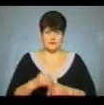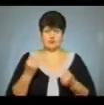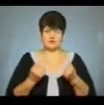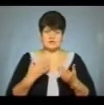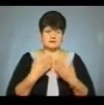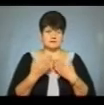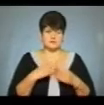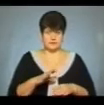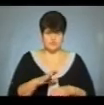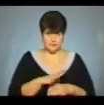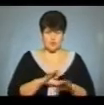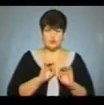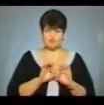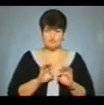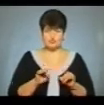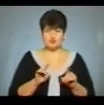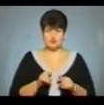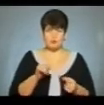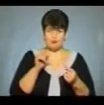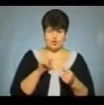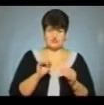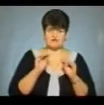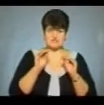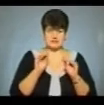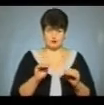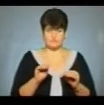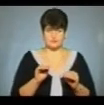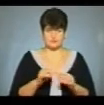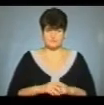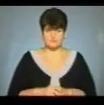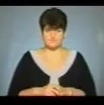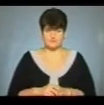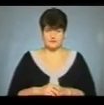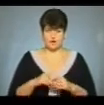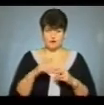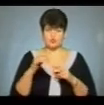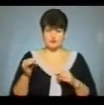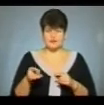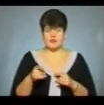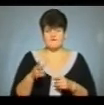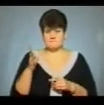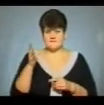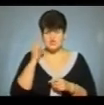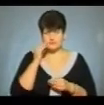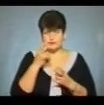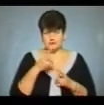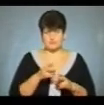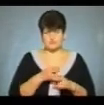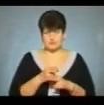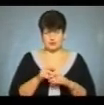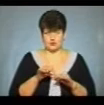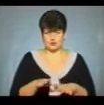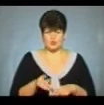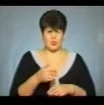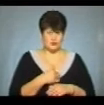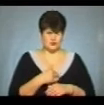ми поспілкувалися, розповіли, що проти встановлення конструкції. Я вважаю, що він не потрібен, бо він перешкоджає руху. Там чув, що